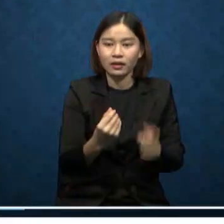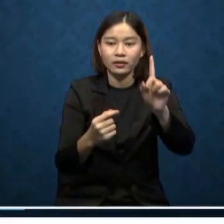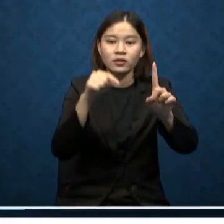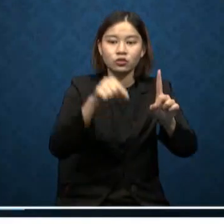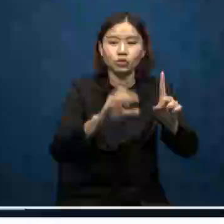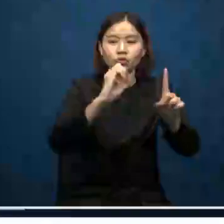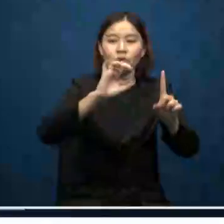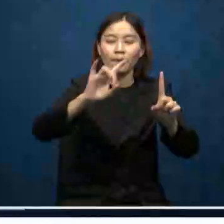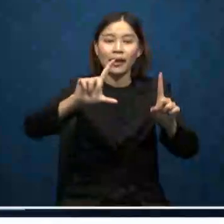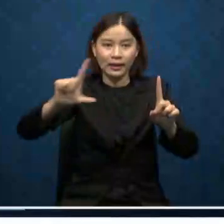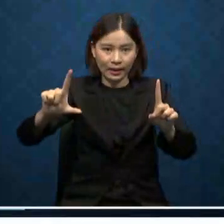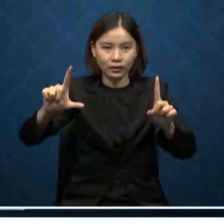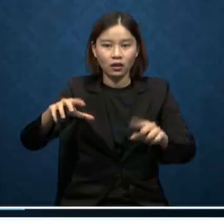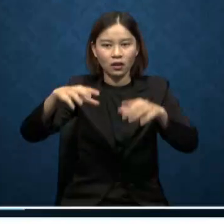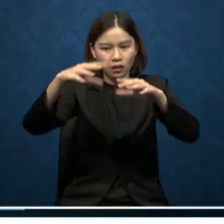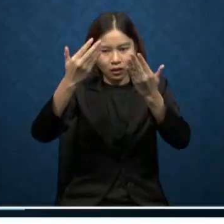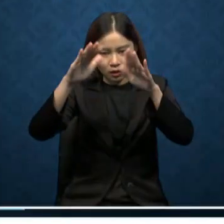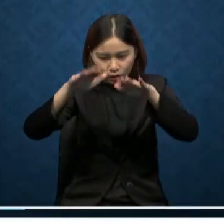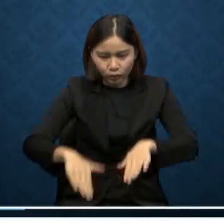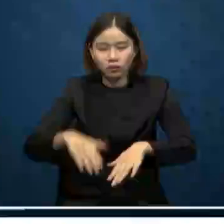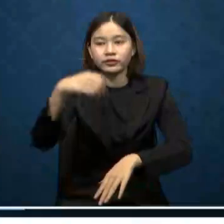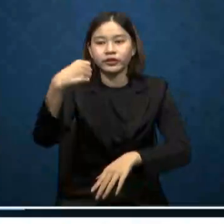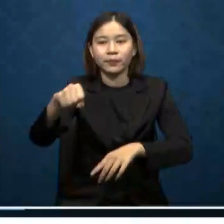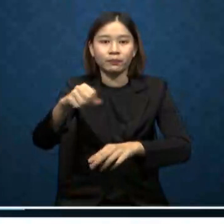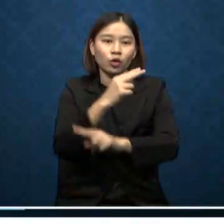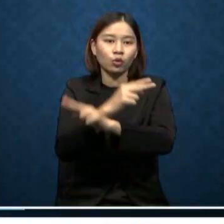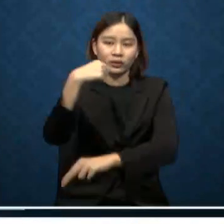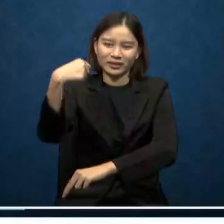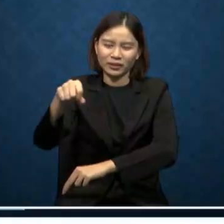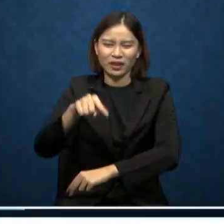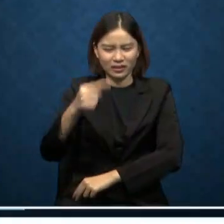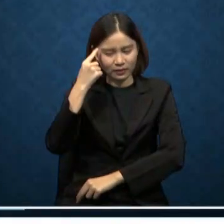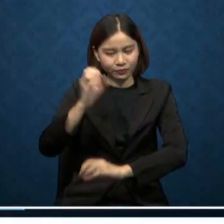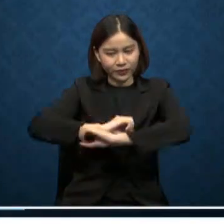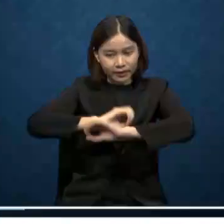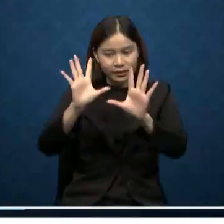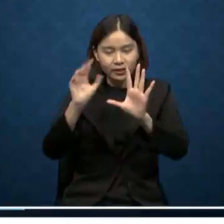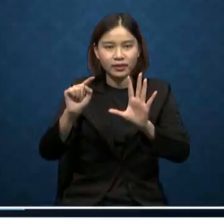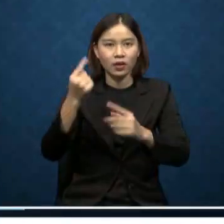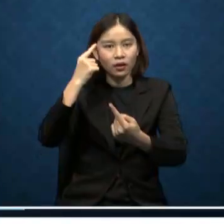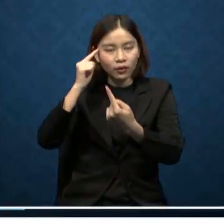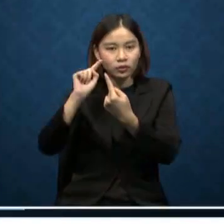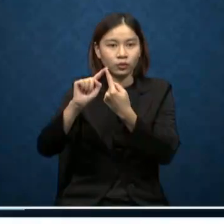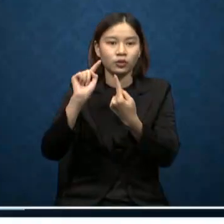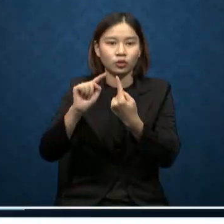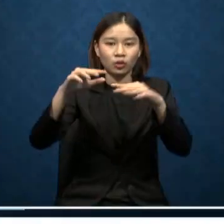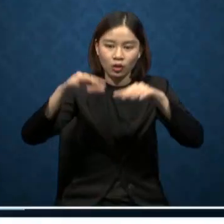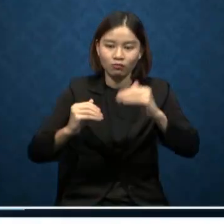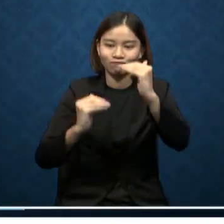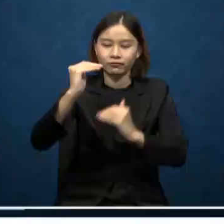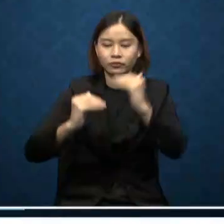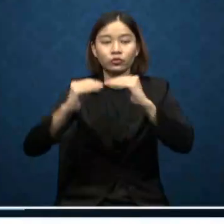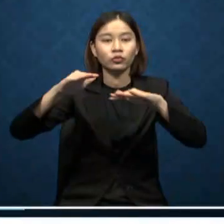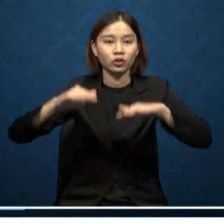08้านบาทลดไป 10 เท่าอัี้ก็ให้เหนชัเจนว่าวจคนไลการว่ความเหือมลำ